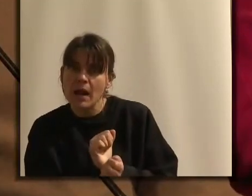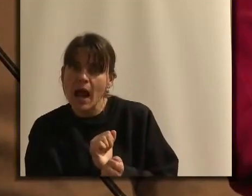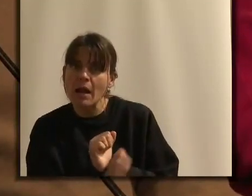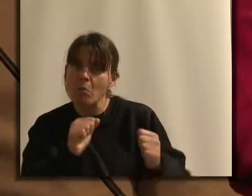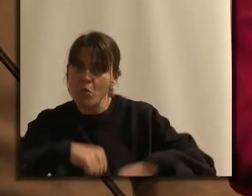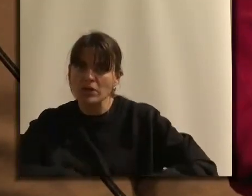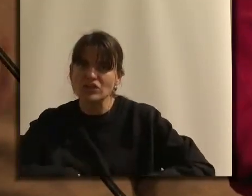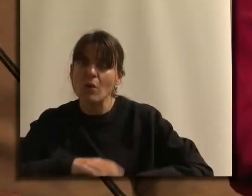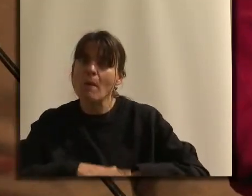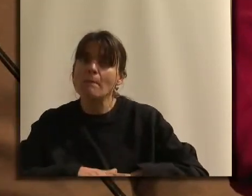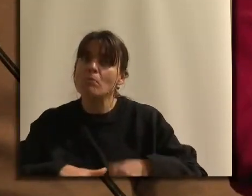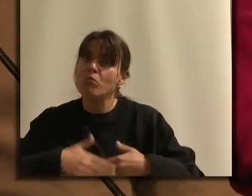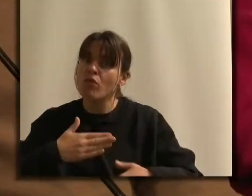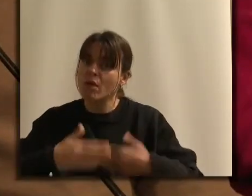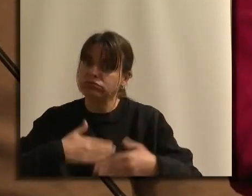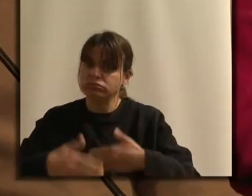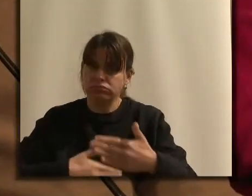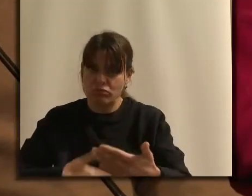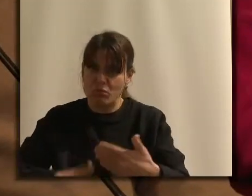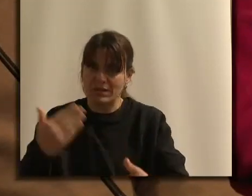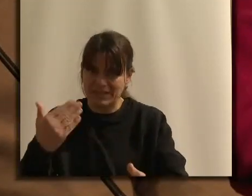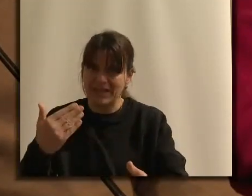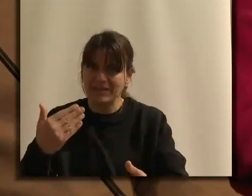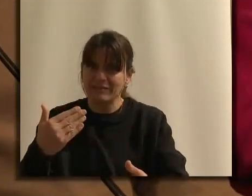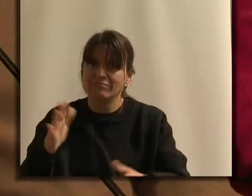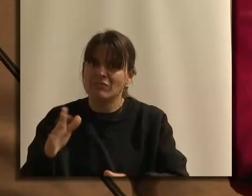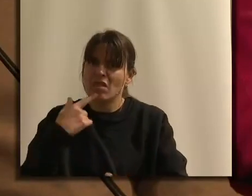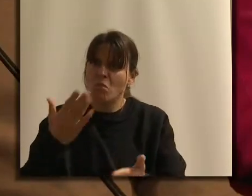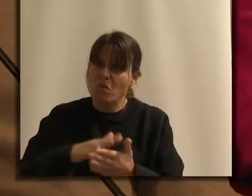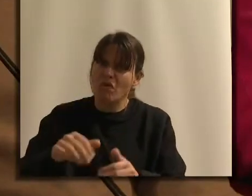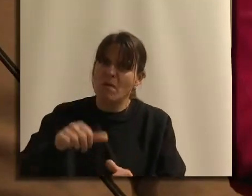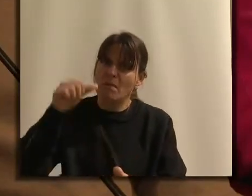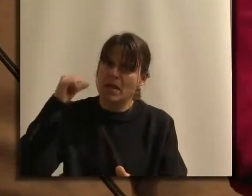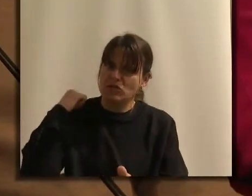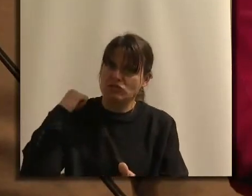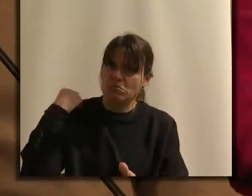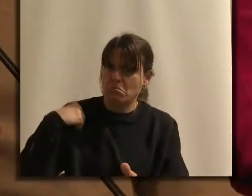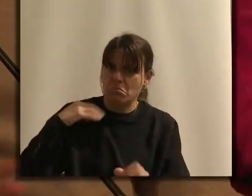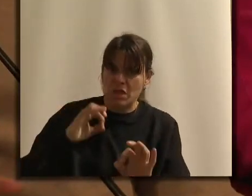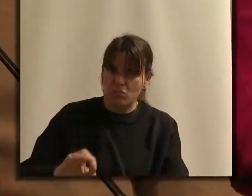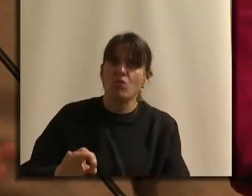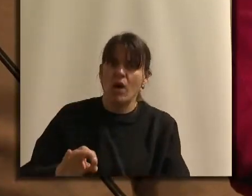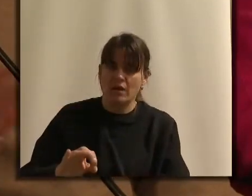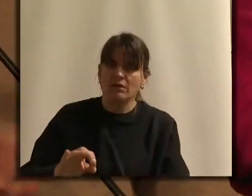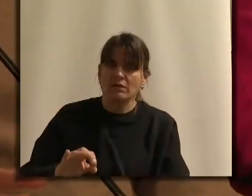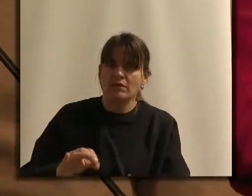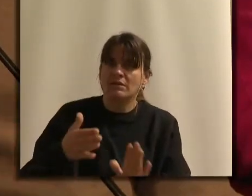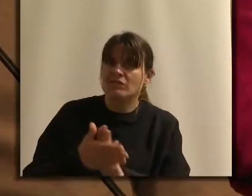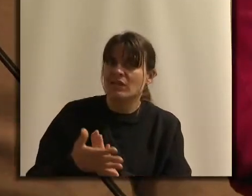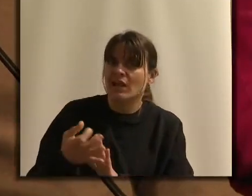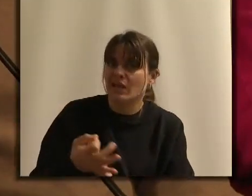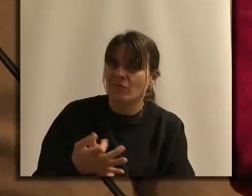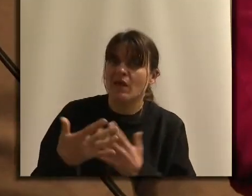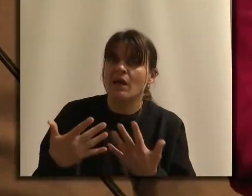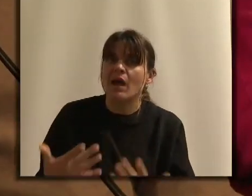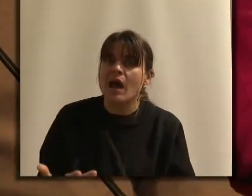vistiplau per poder iniciar aquesta execució, i que això ja fa mesos que està d'aquesta manera, que per tant una mica la pilota estaria a la